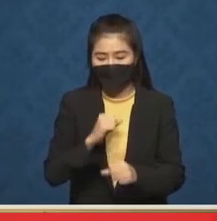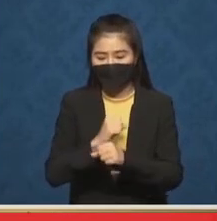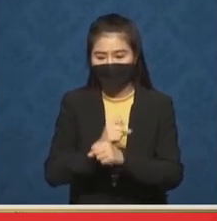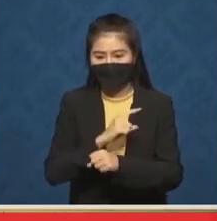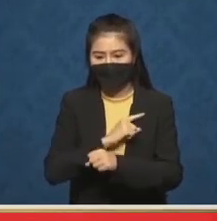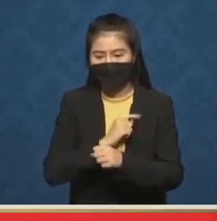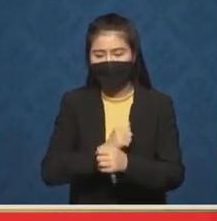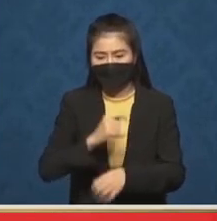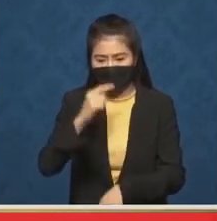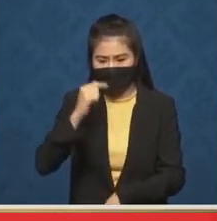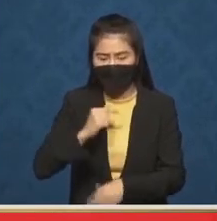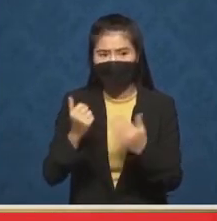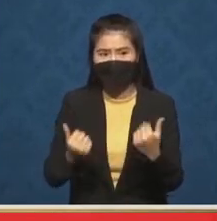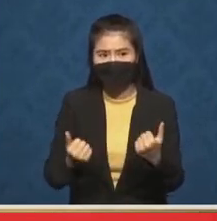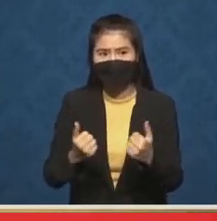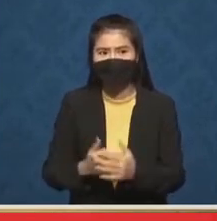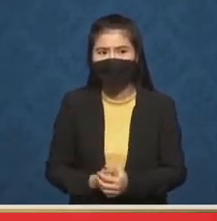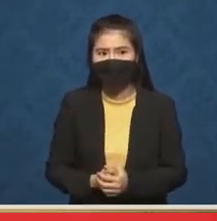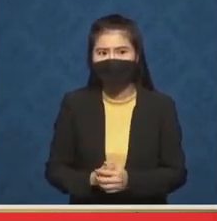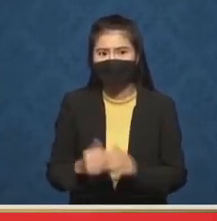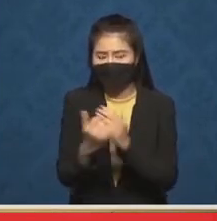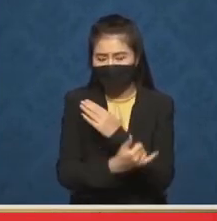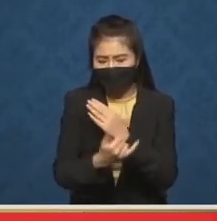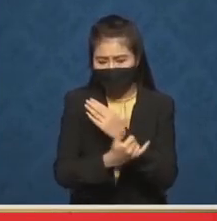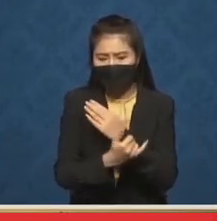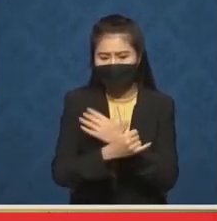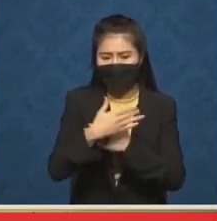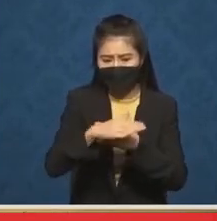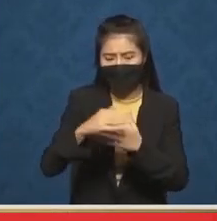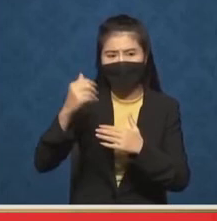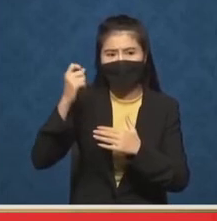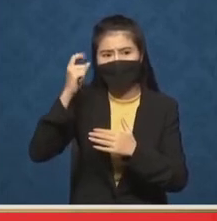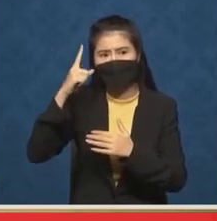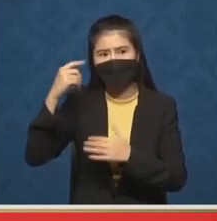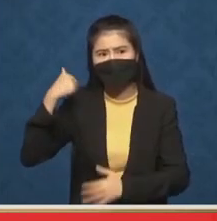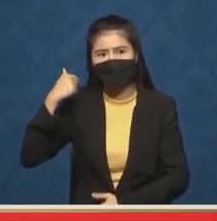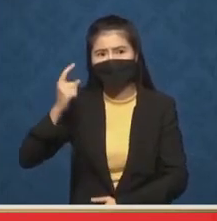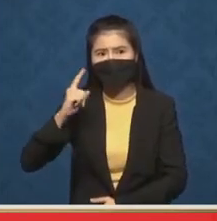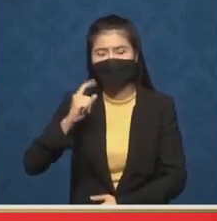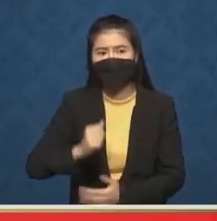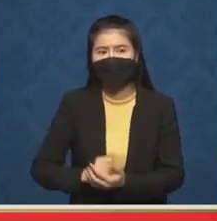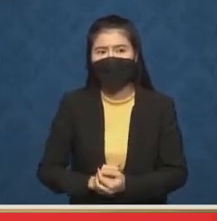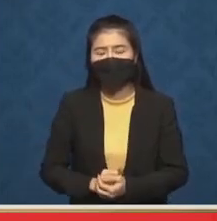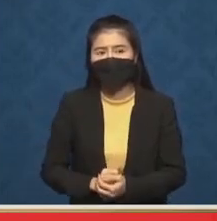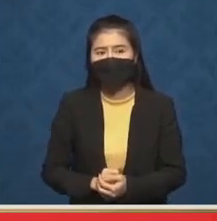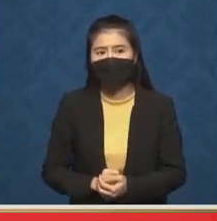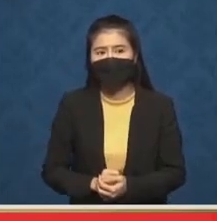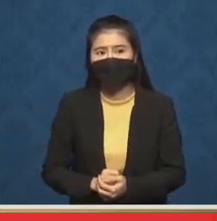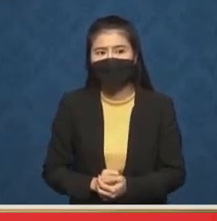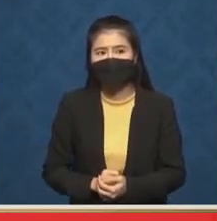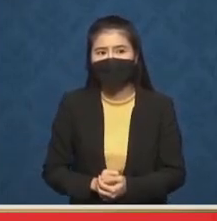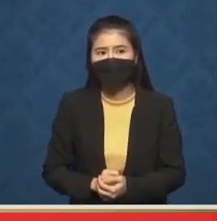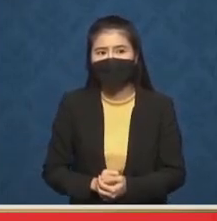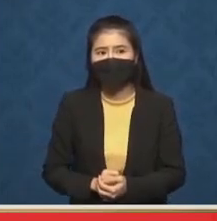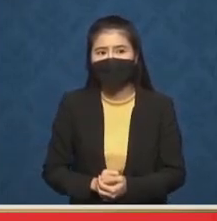และเป็ทาทีเราเดินอยู่และหลายลปเทศก็เข้าใจเขายพูดเลยว่ามันมีในโลกเหความจิง